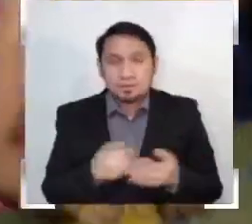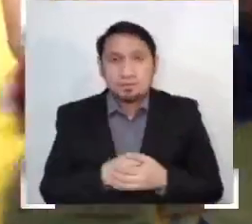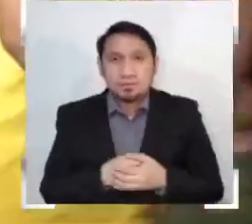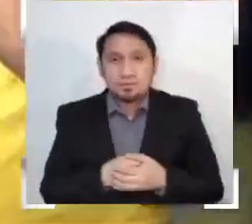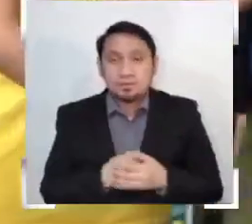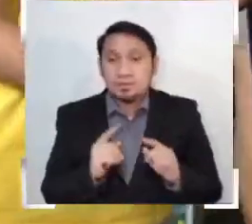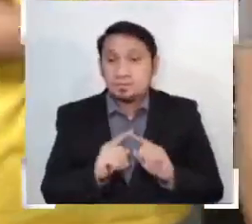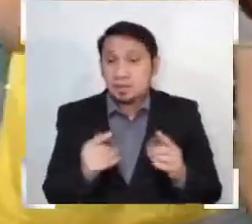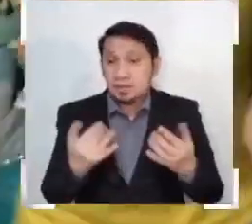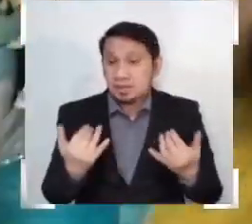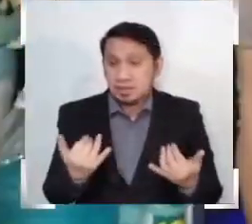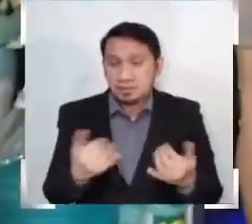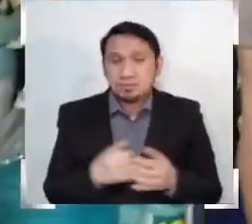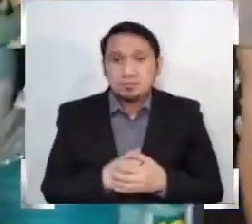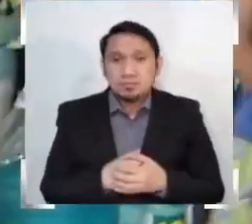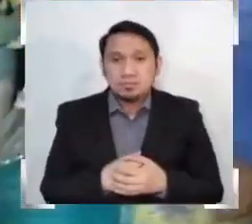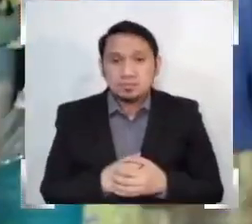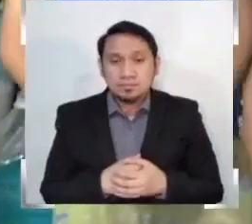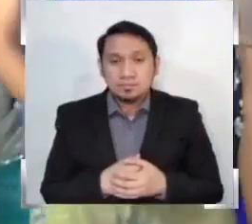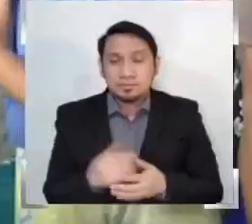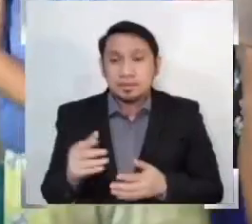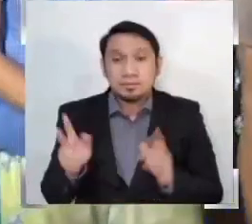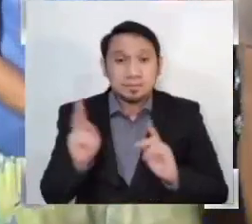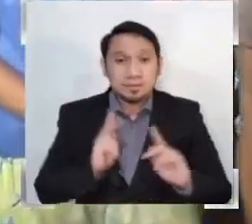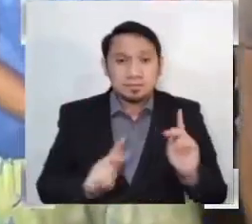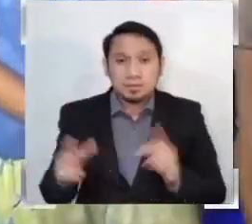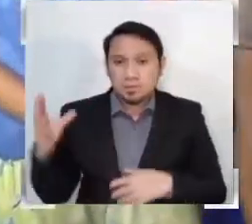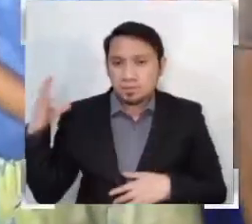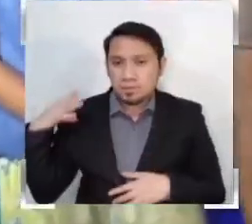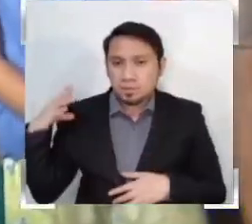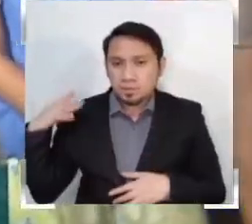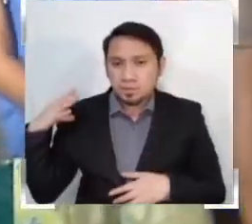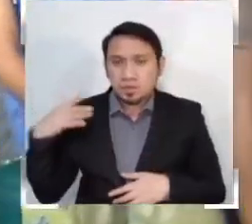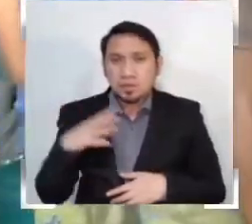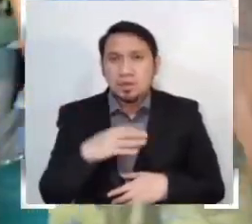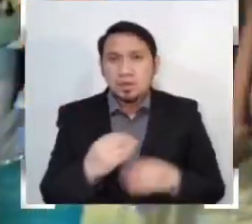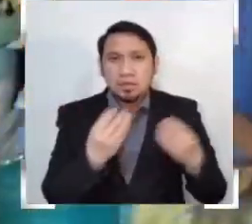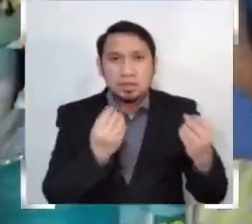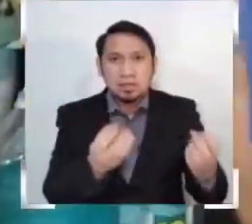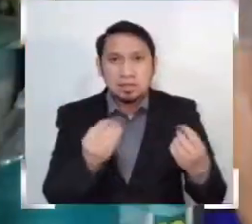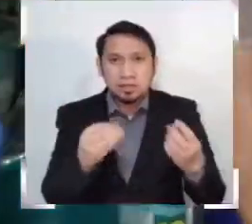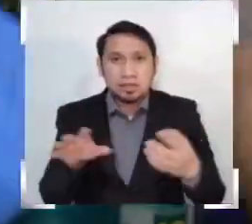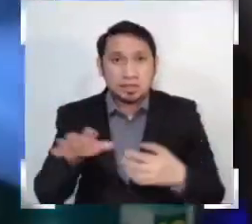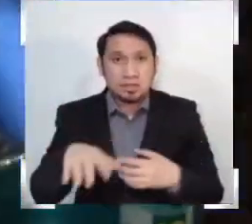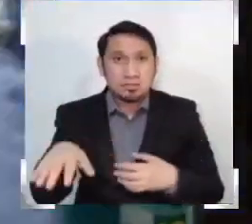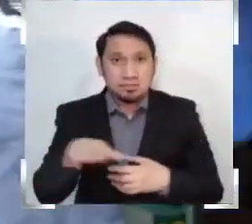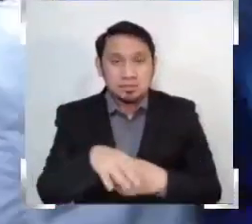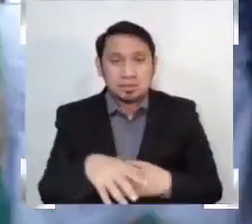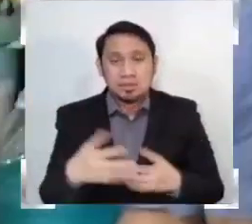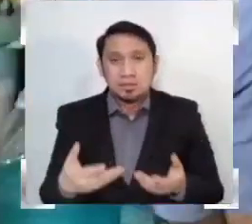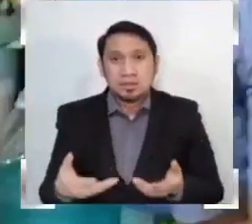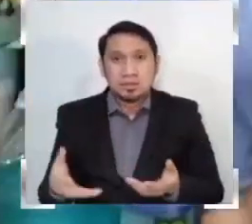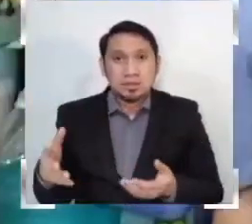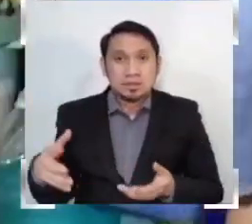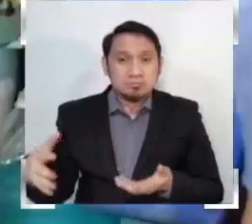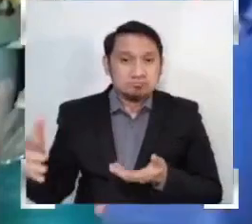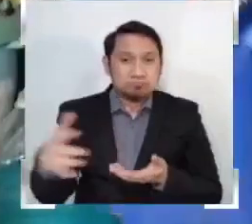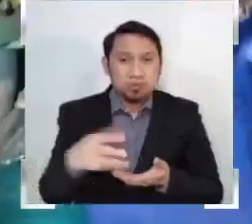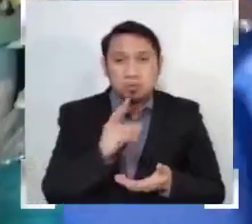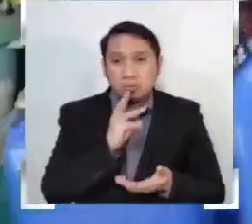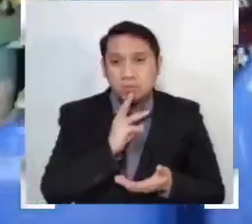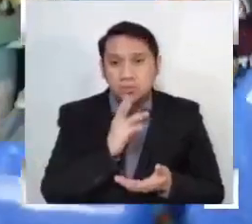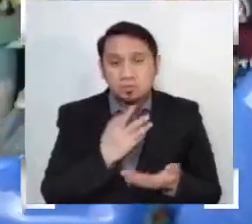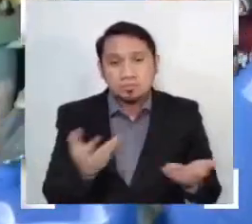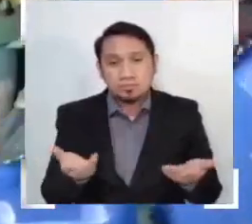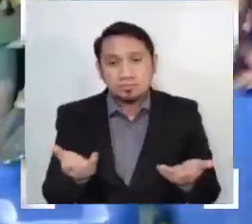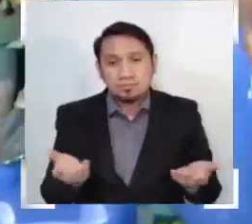sa mga oras na ito ay naghihintay pa rin yung mga residente at marami pa rin sa kanila yung nag-iigib rito sa San Antonio, Parañaque.